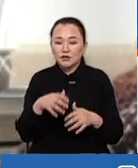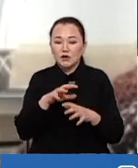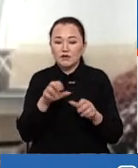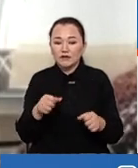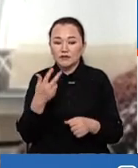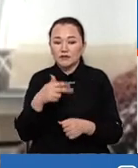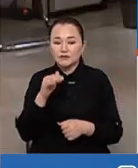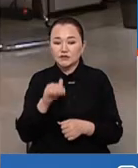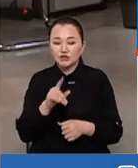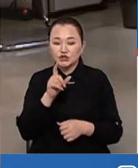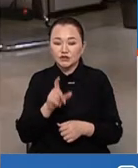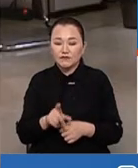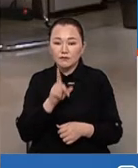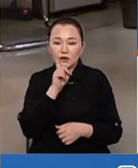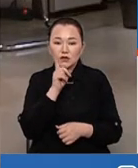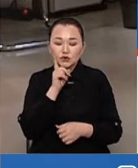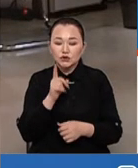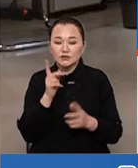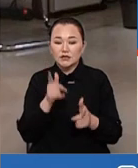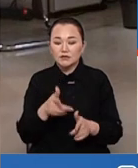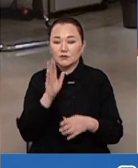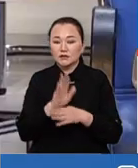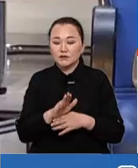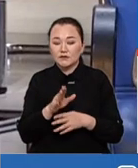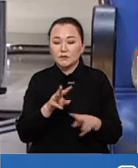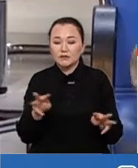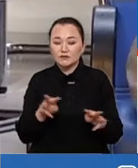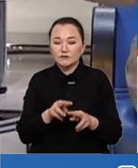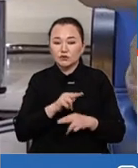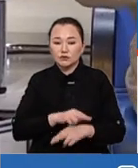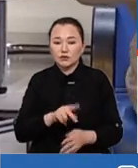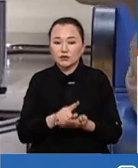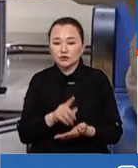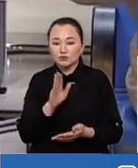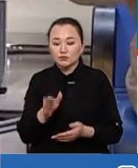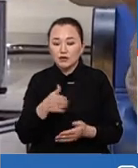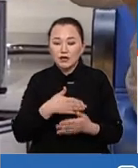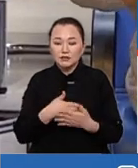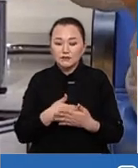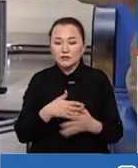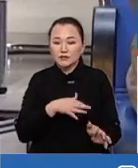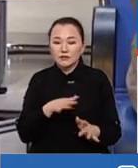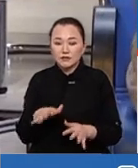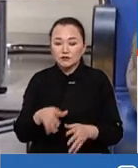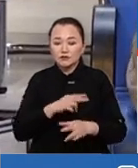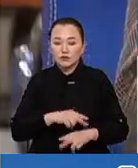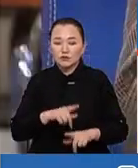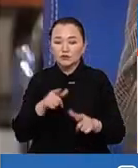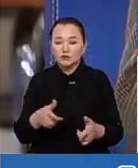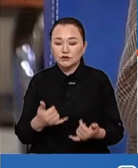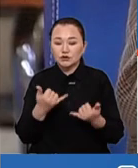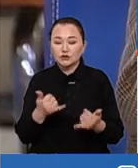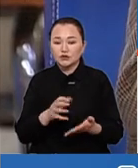30 тысяч человек. Согласно постановлению, в Министерстве труда должны будут активнее содействовать в трудоустройстве.